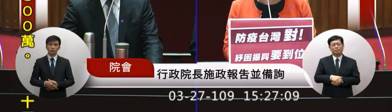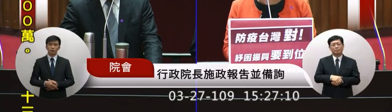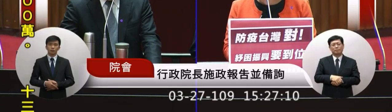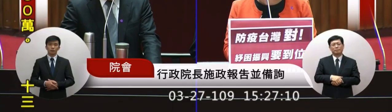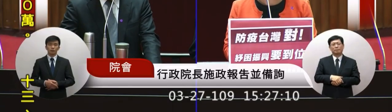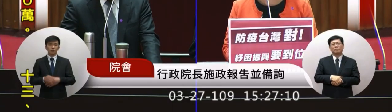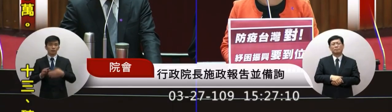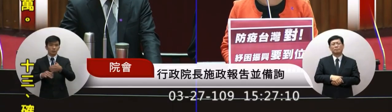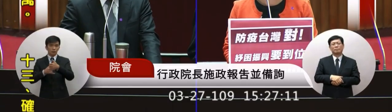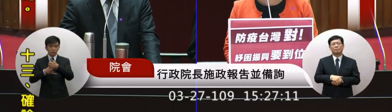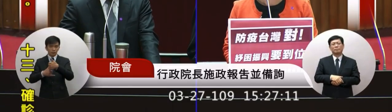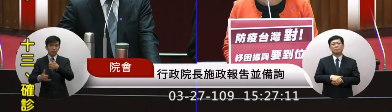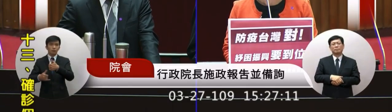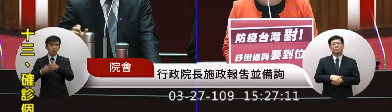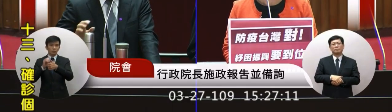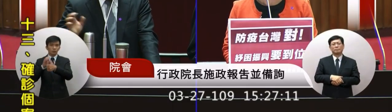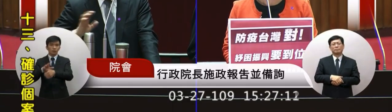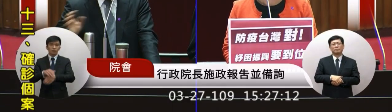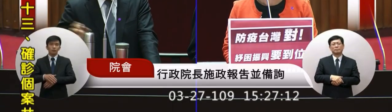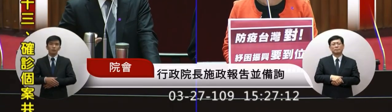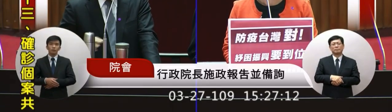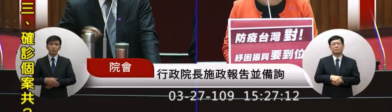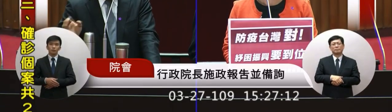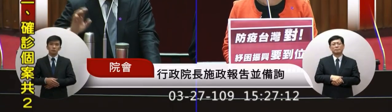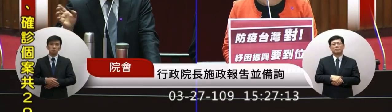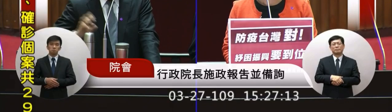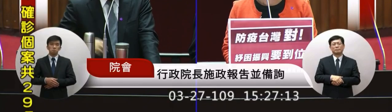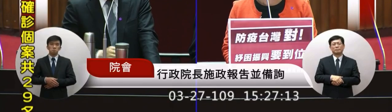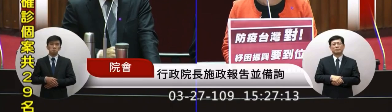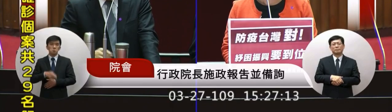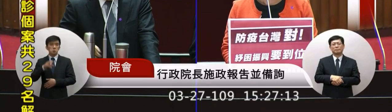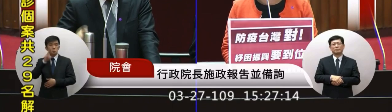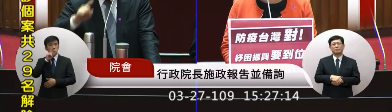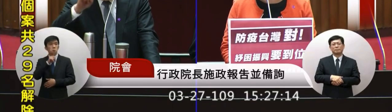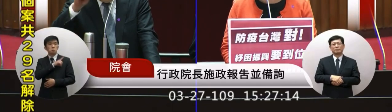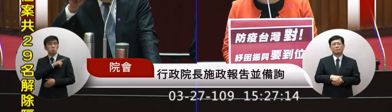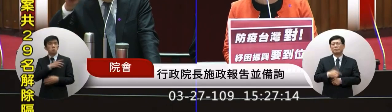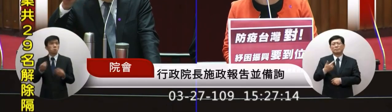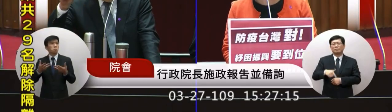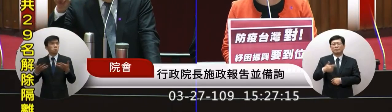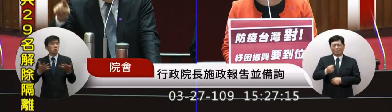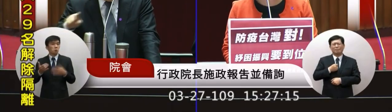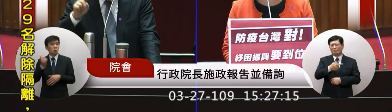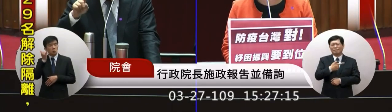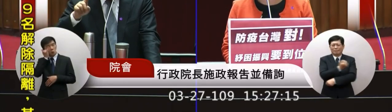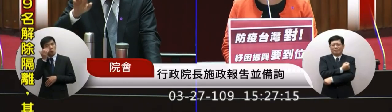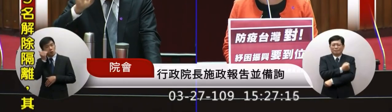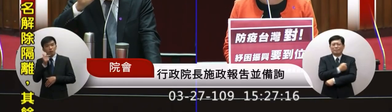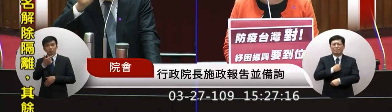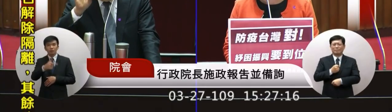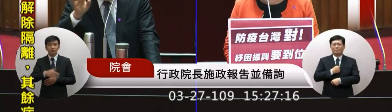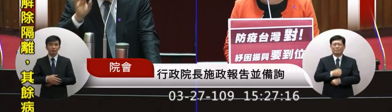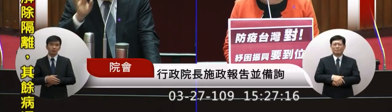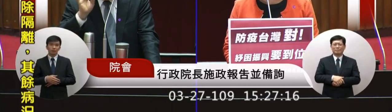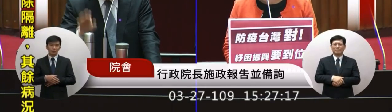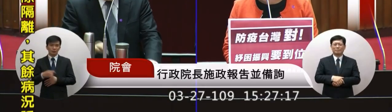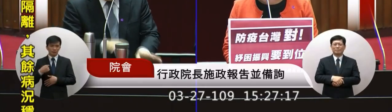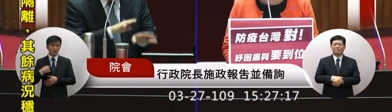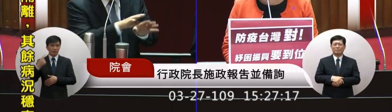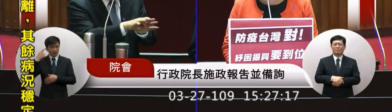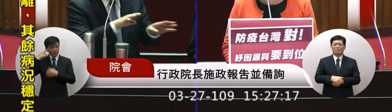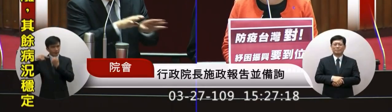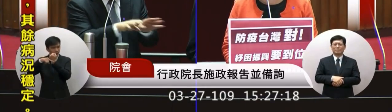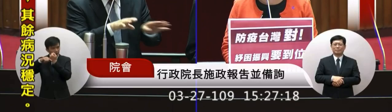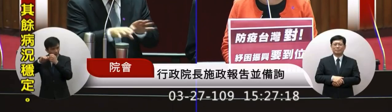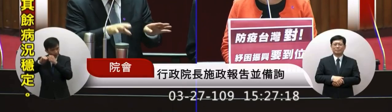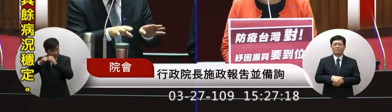委员其实哦，你忙叫是讲，阮拢啊闲闲在遐困呢。 无啦，我知你足辛苦诶。 拢想甲想甲啊，